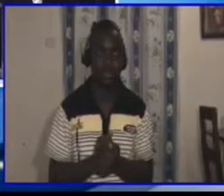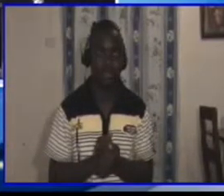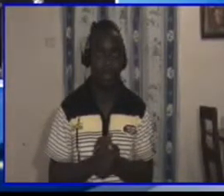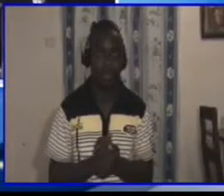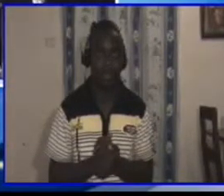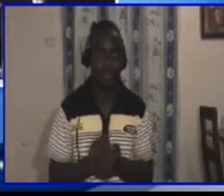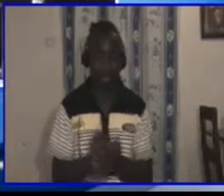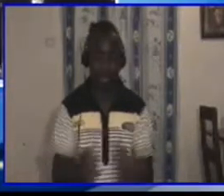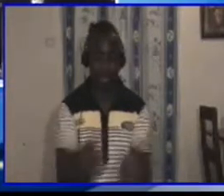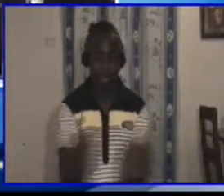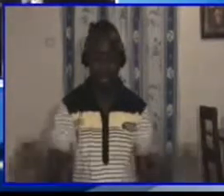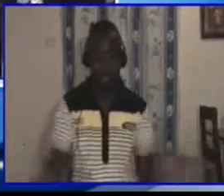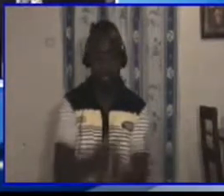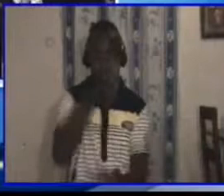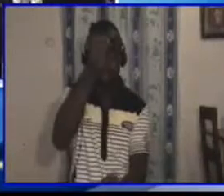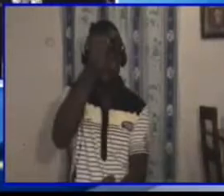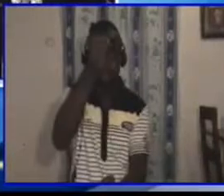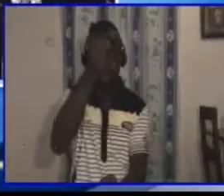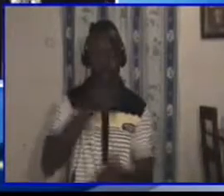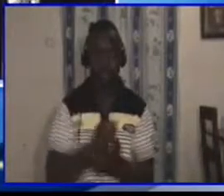fatto la promessa